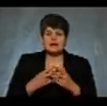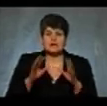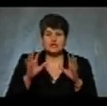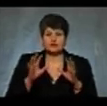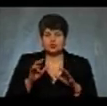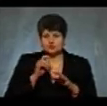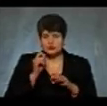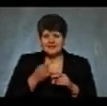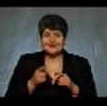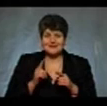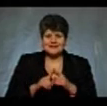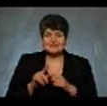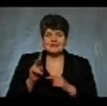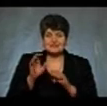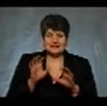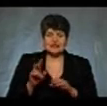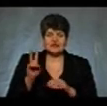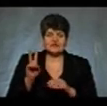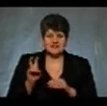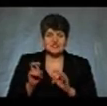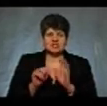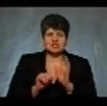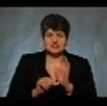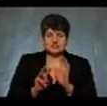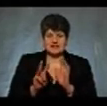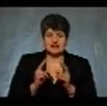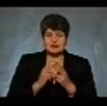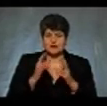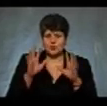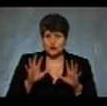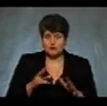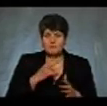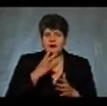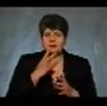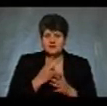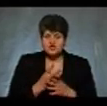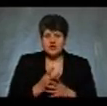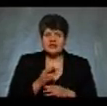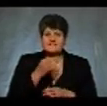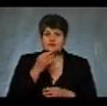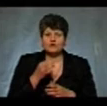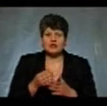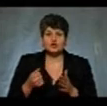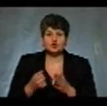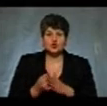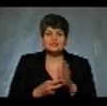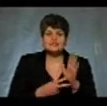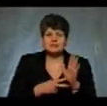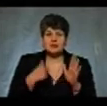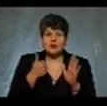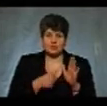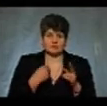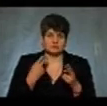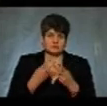кодексом України, це стаття 263 Кримінального кодексу. Передбачає відповідальність до 7 років позбавлення